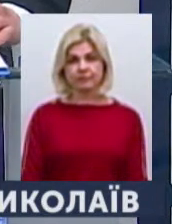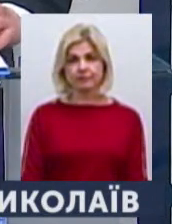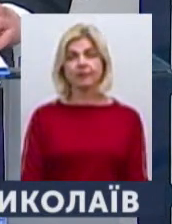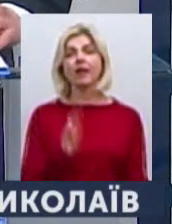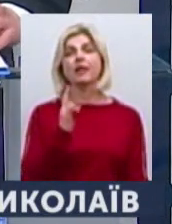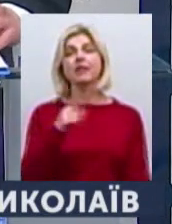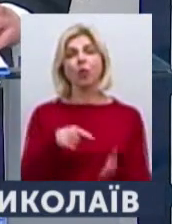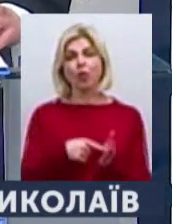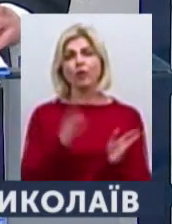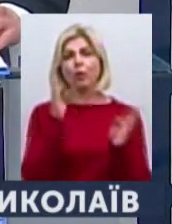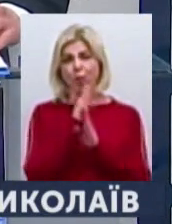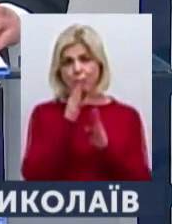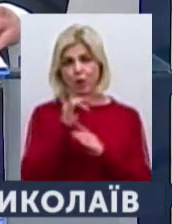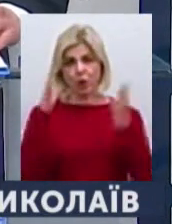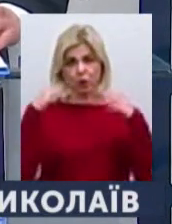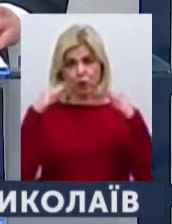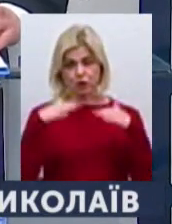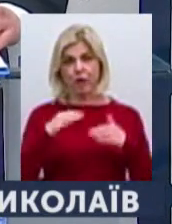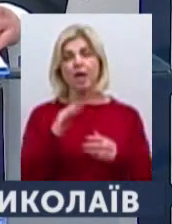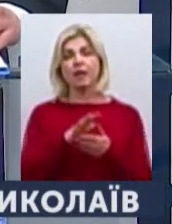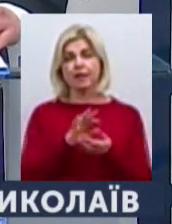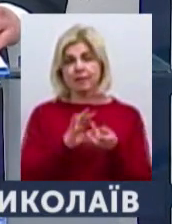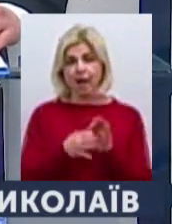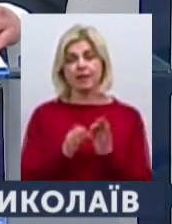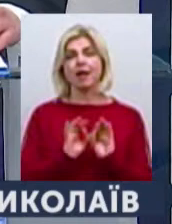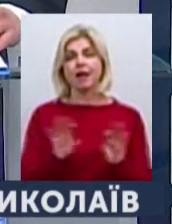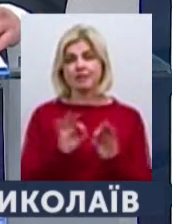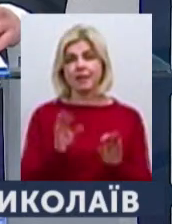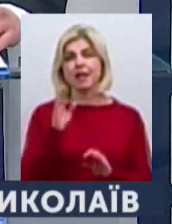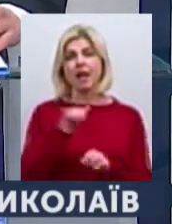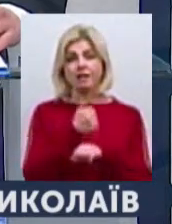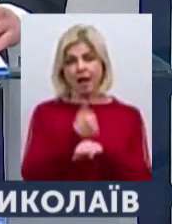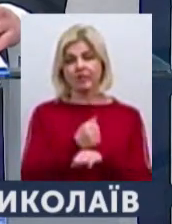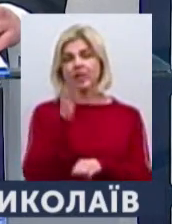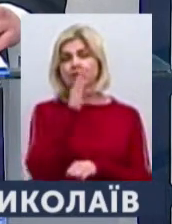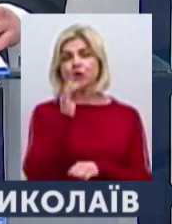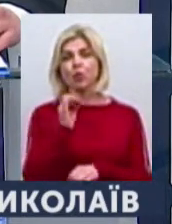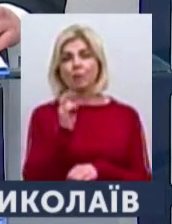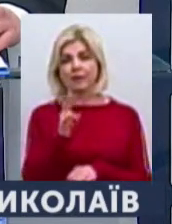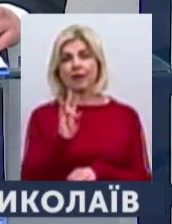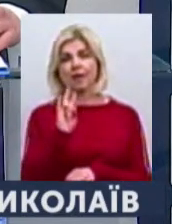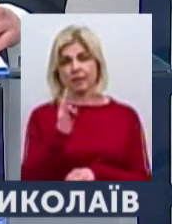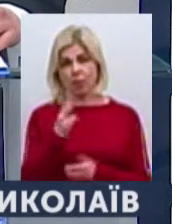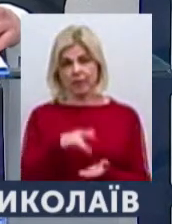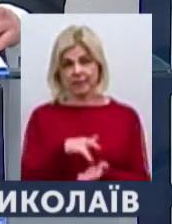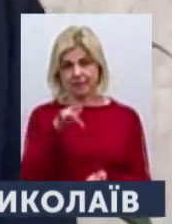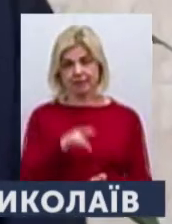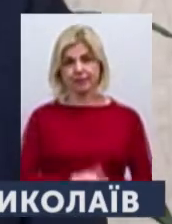Миколаєві похмуро та дощить. Детальніше про погодні умови розповів провідний синоптик Миколаївського гідрометеорологічного центру Роман